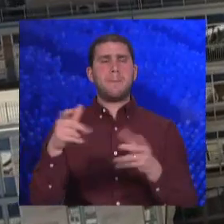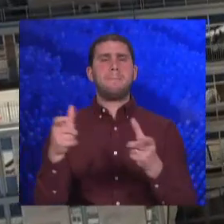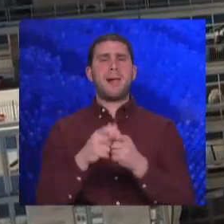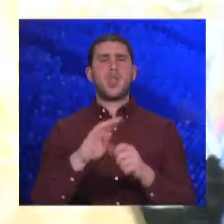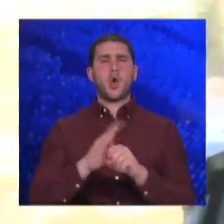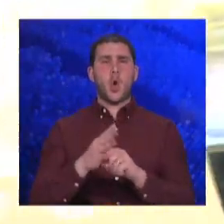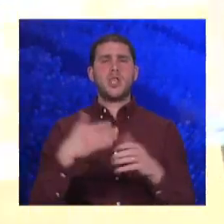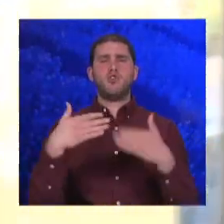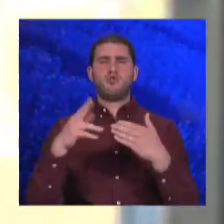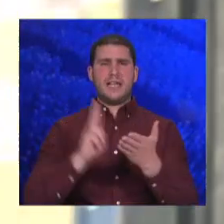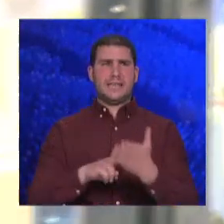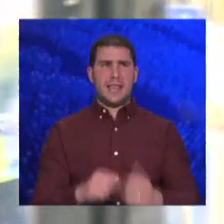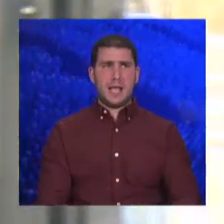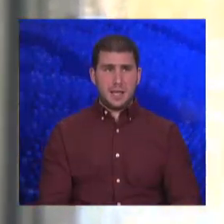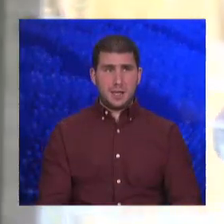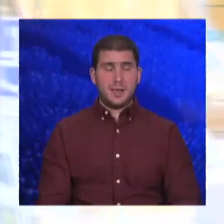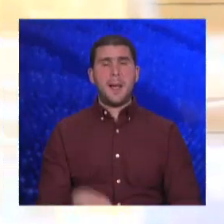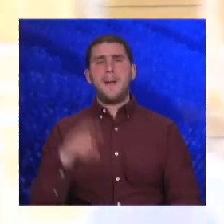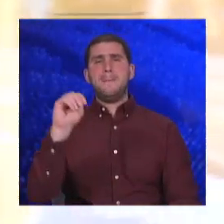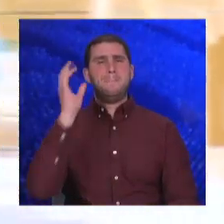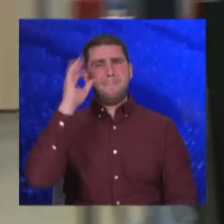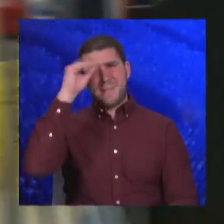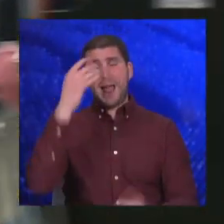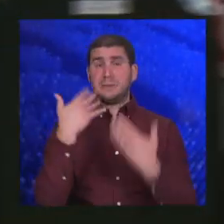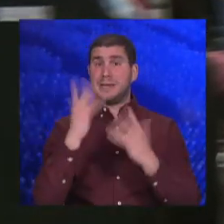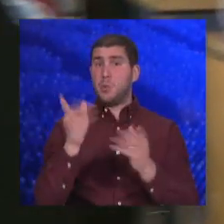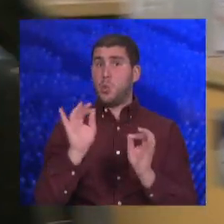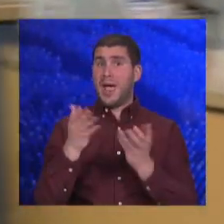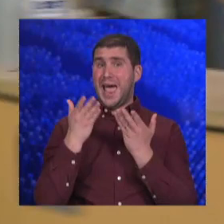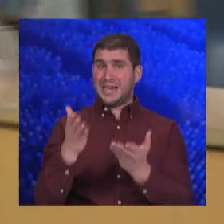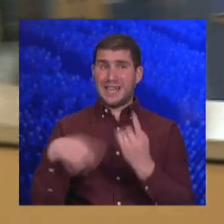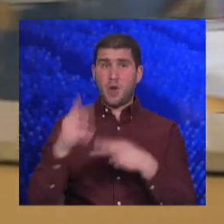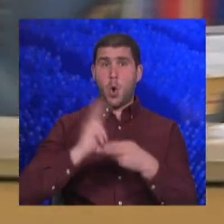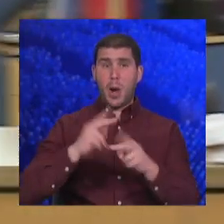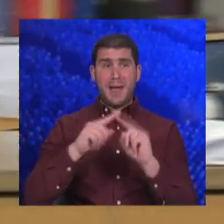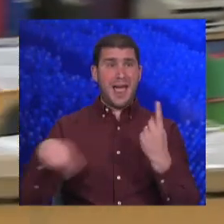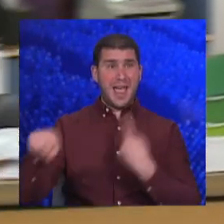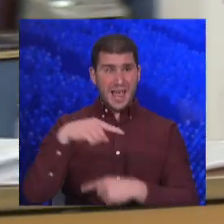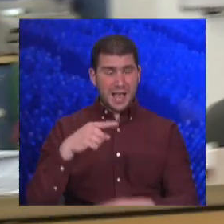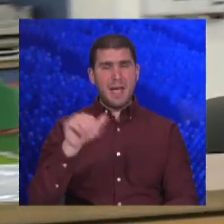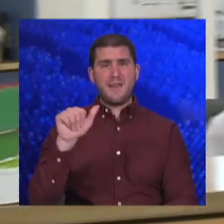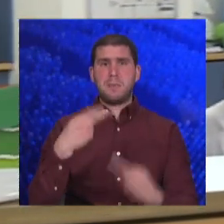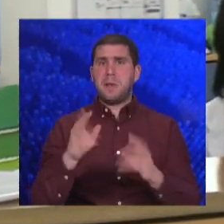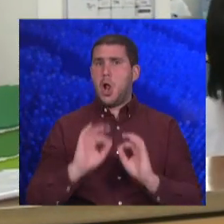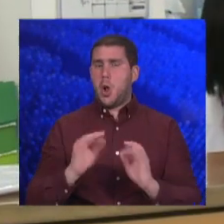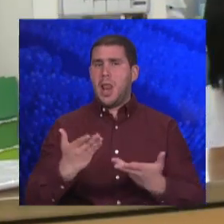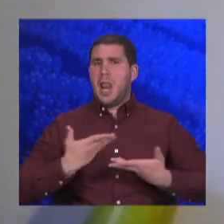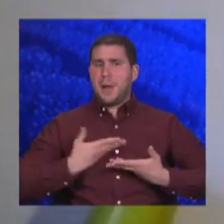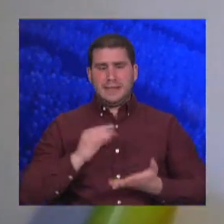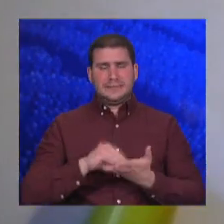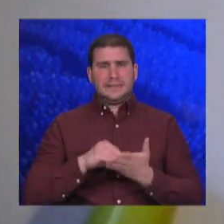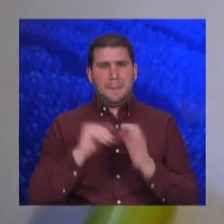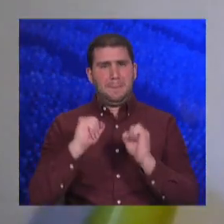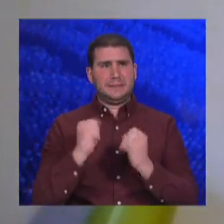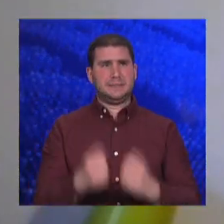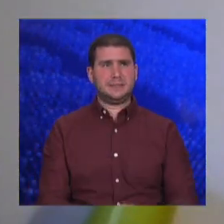בשערי צדק. מיכאל מספר כי לולא העזרה שלה ושל חולים אחרים, אבן לא יכול היה לקבל צרכים בסיסיים.